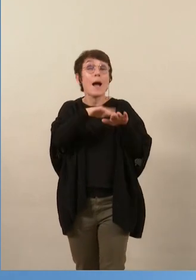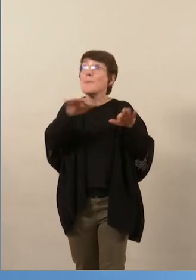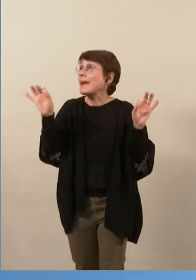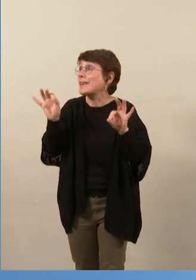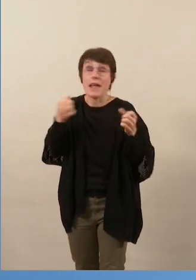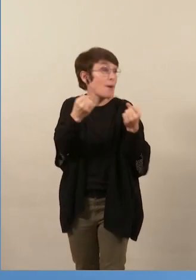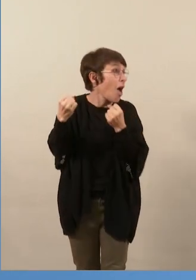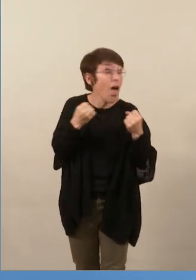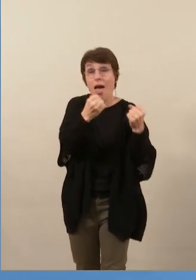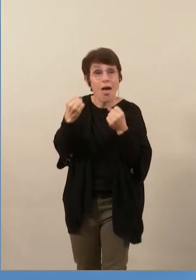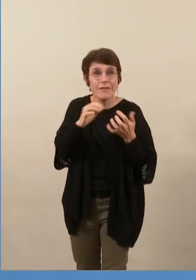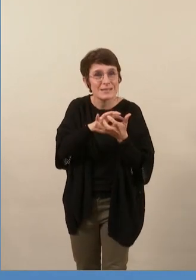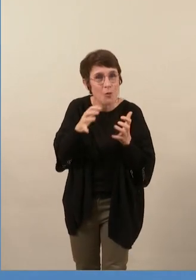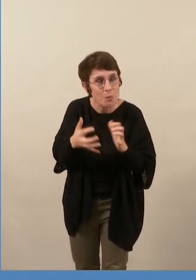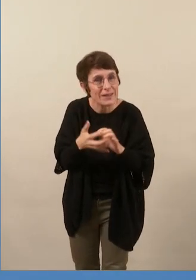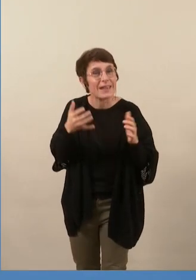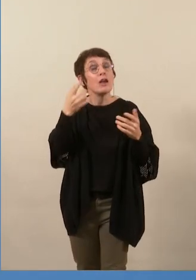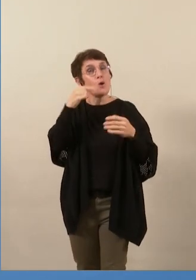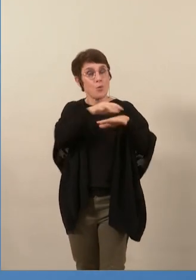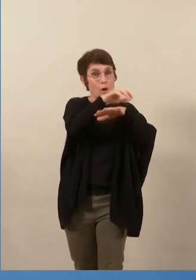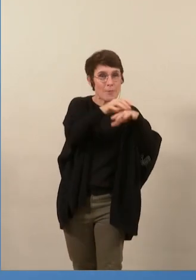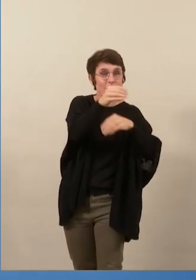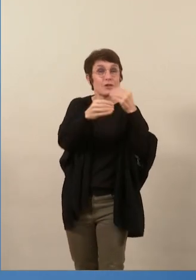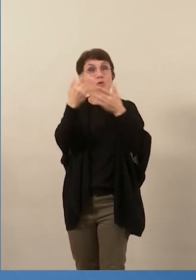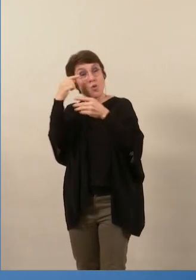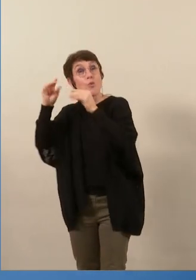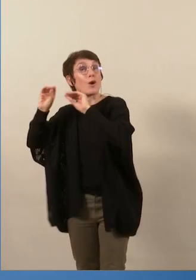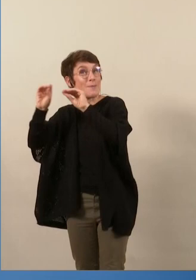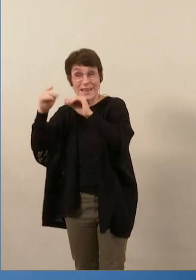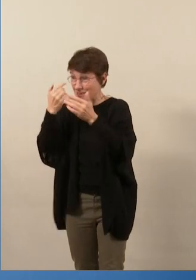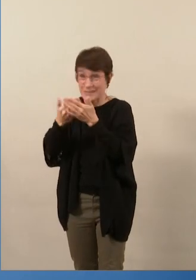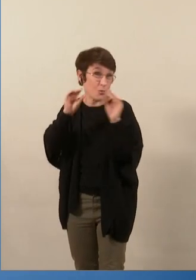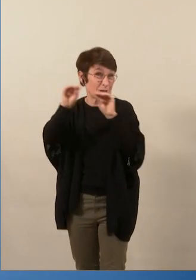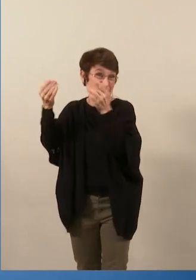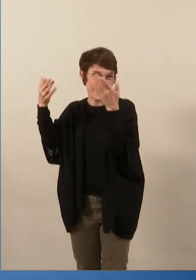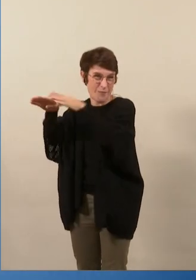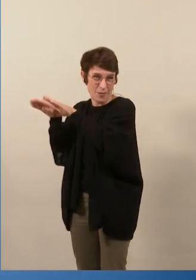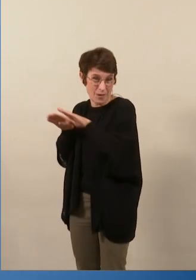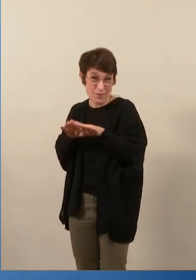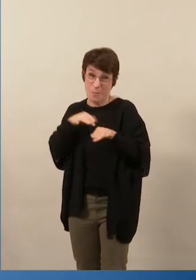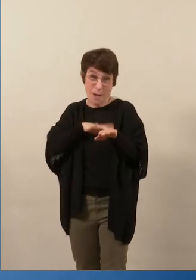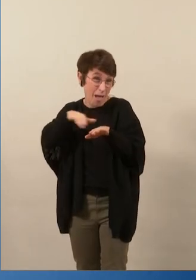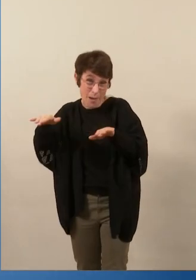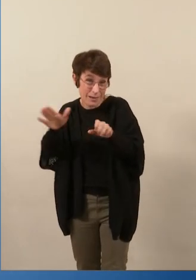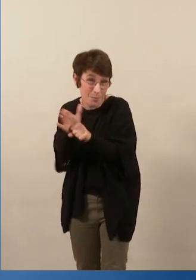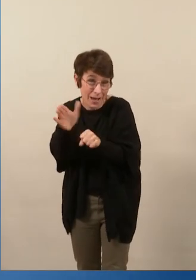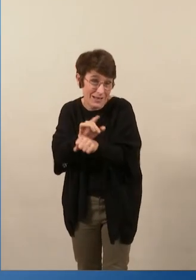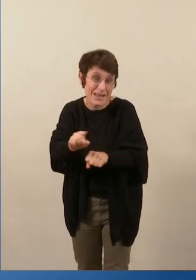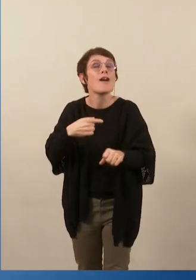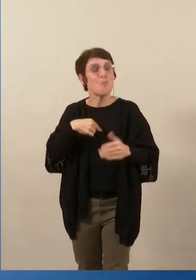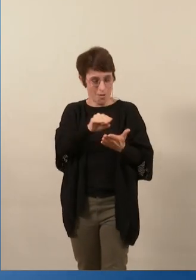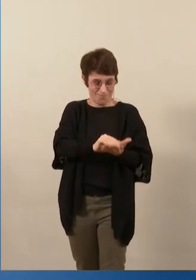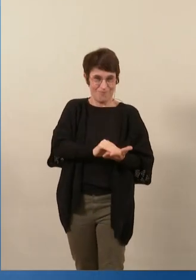valable pour les préfets la préfecture mais c'est aussi valable pour les commerçants et pour arriver à survivre donc monsieurbert j'ai bien noté ça vous disiez que vous avez